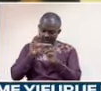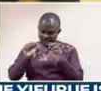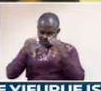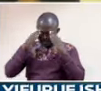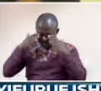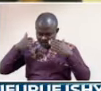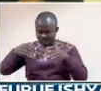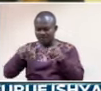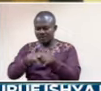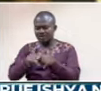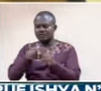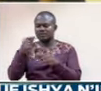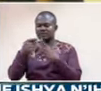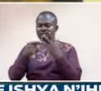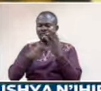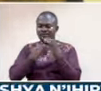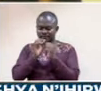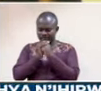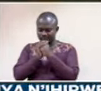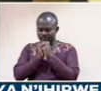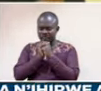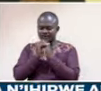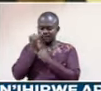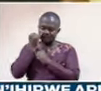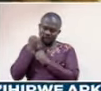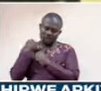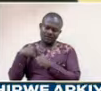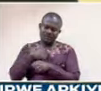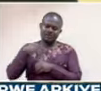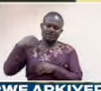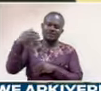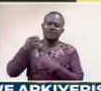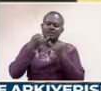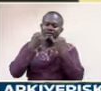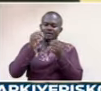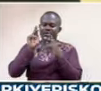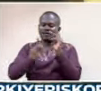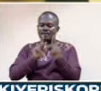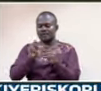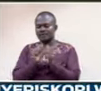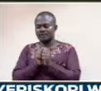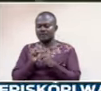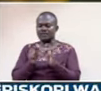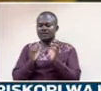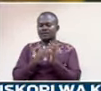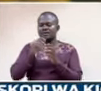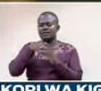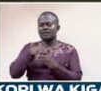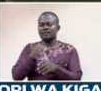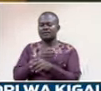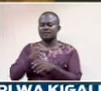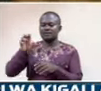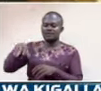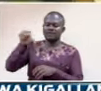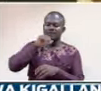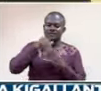imbere nk'ikintu kiyobokamana gikomeye duhora tubwira abantu kandi biba no mu maparuwasi ntabwo